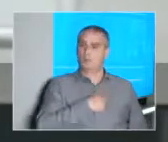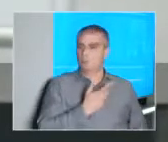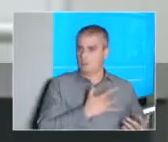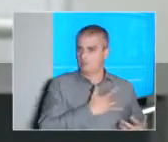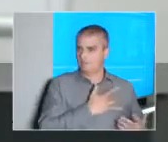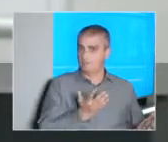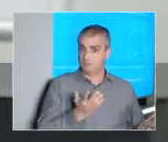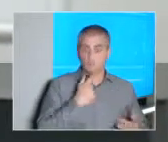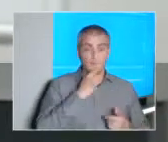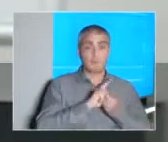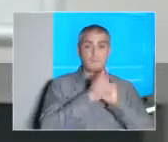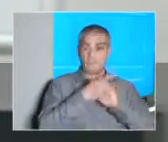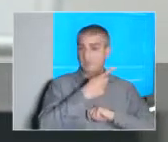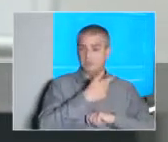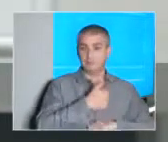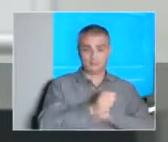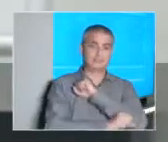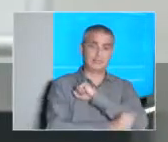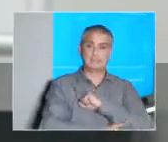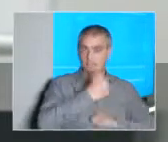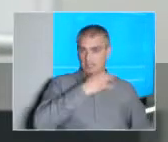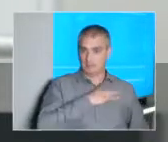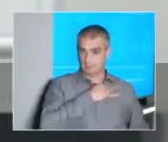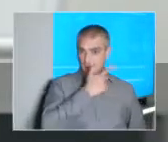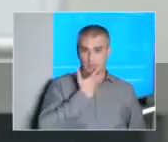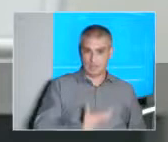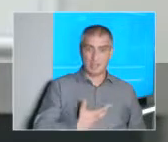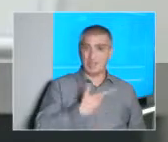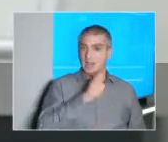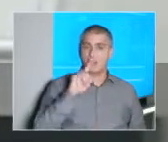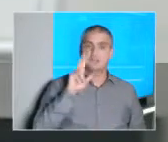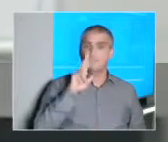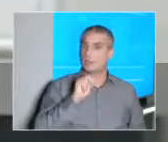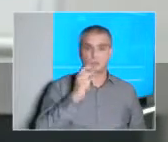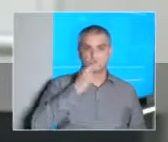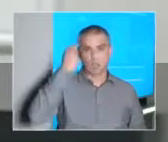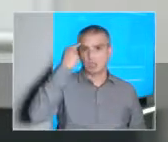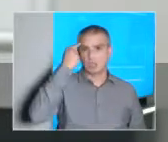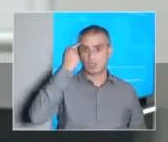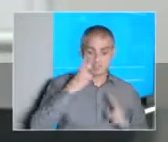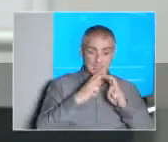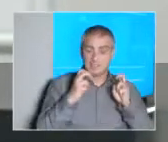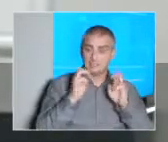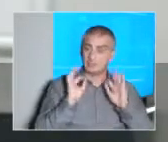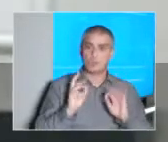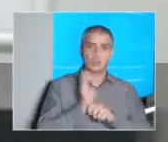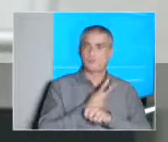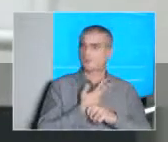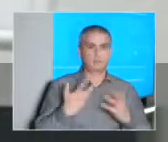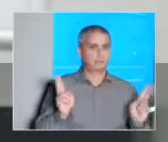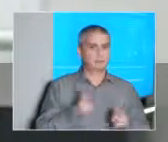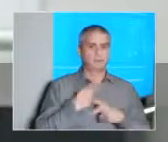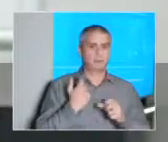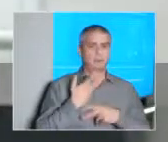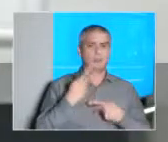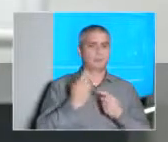אמר ממלא מקום שר, סגן שר הבריאות הנוכחי, מר ליצמן, הרב ליצמן, שלא עולה על הדעת שבעיר מתוקנת לא